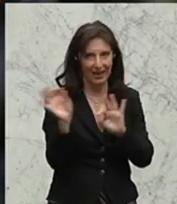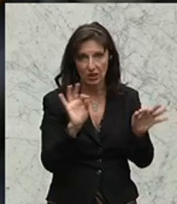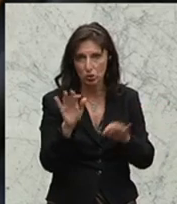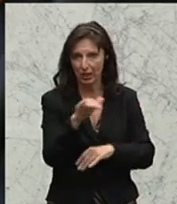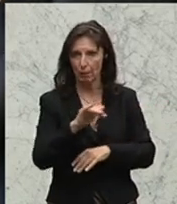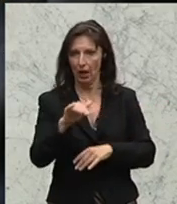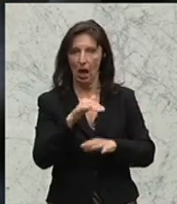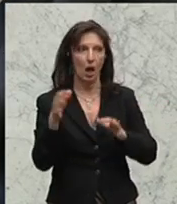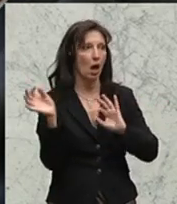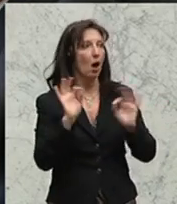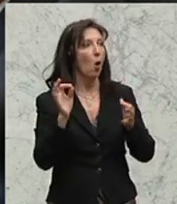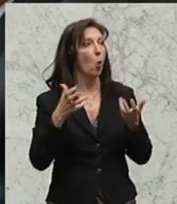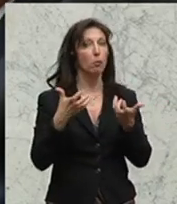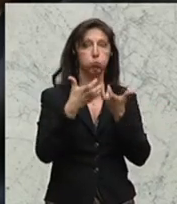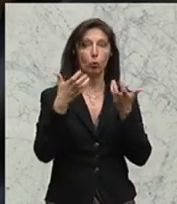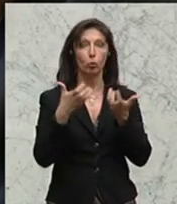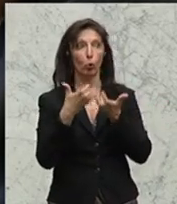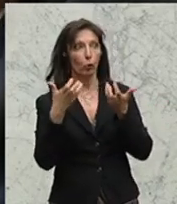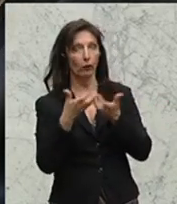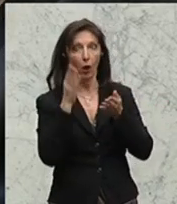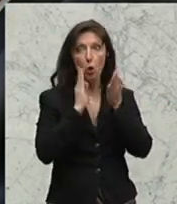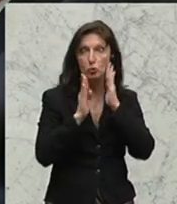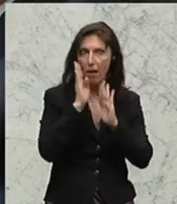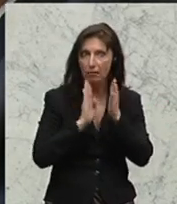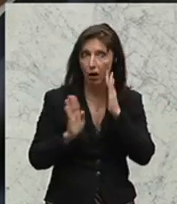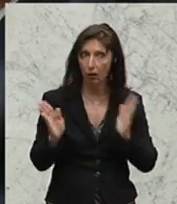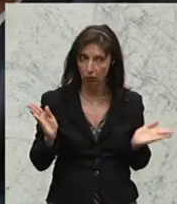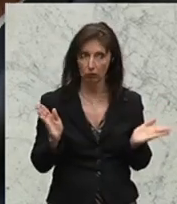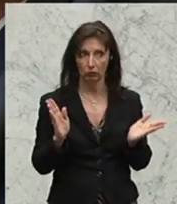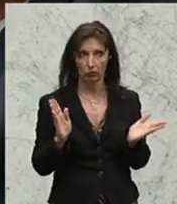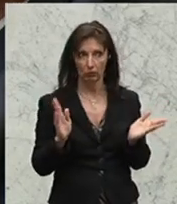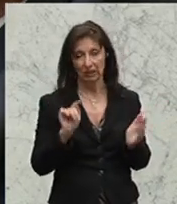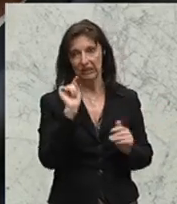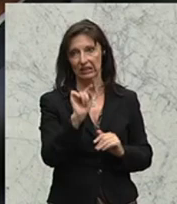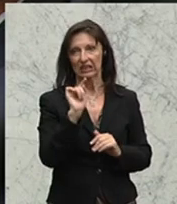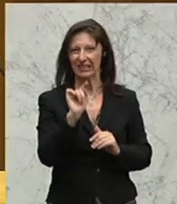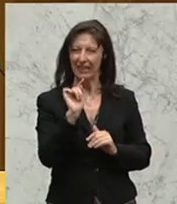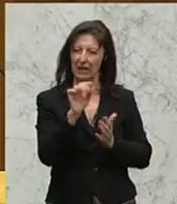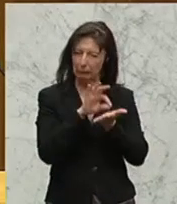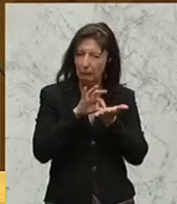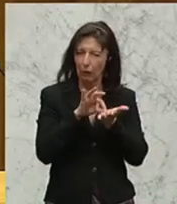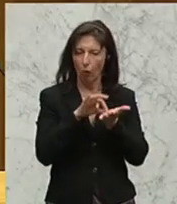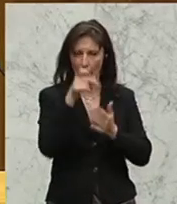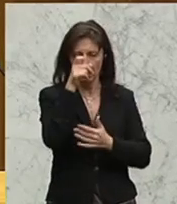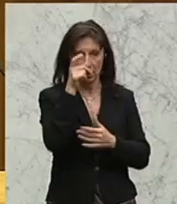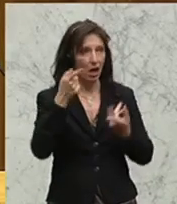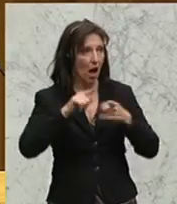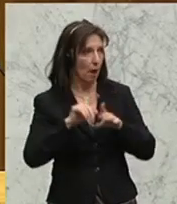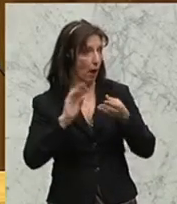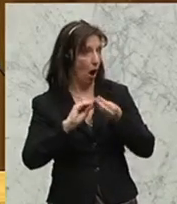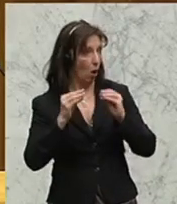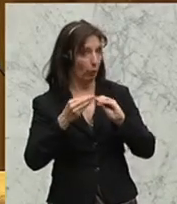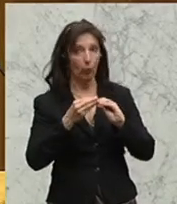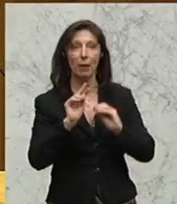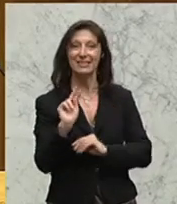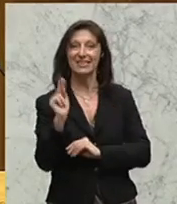in Verbraucherprodukten wie zum Beispiel Kosmetik. Das ist das primäre Mikroplastik, aber wir haben auch die Problematik mit dem